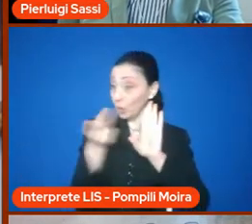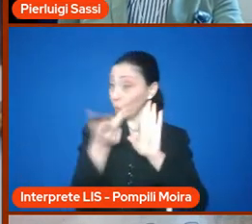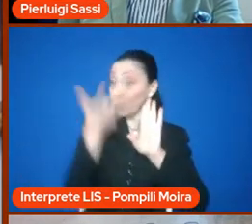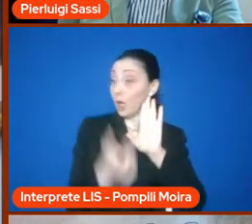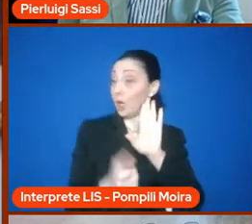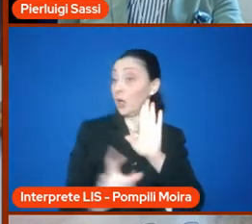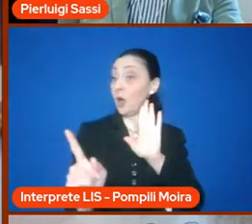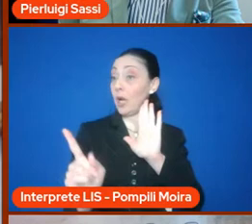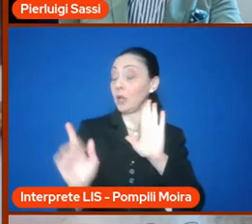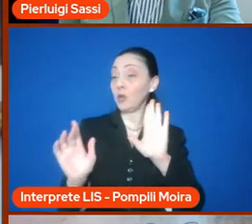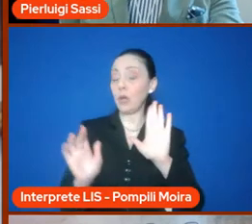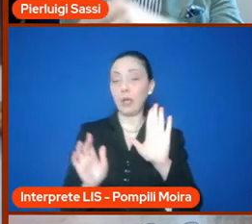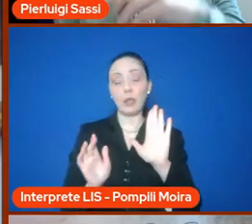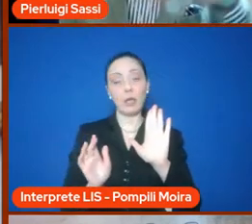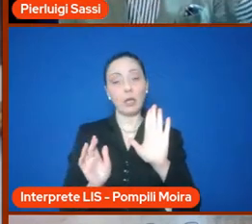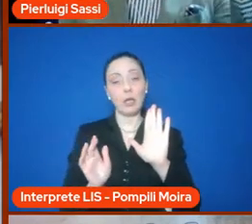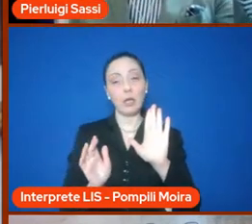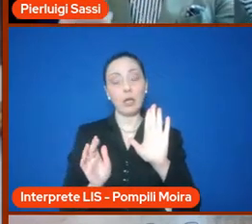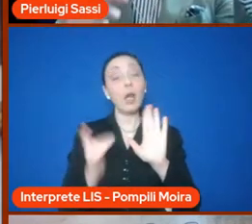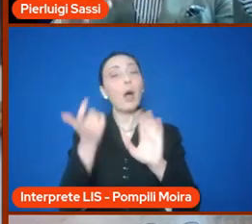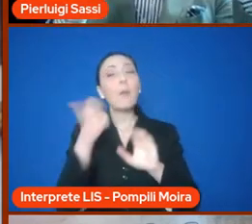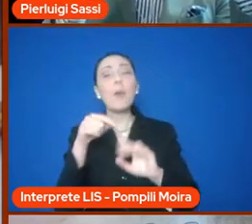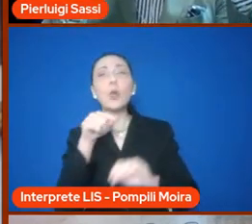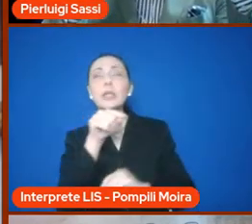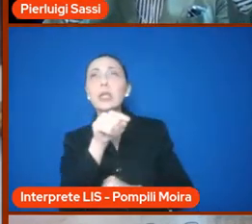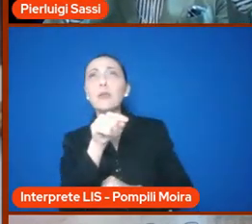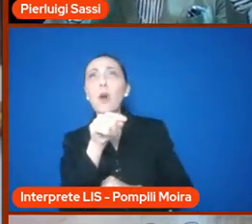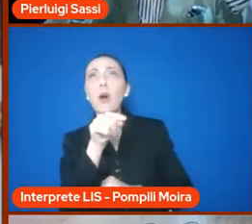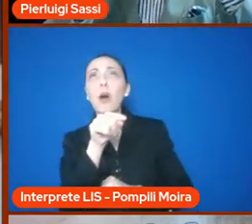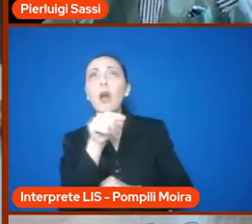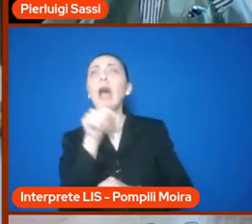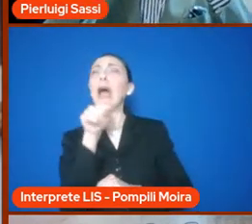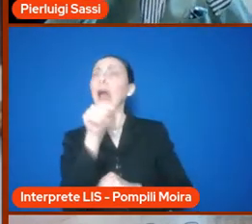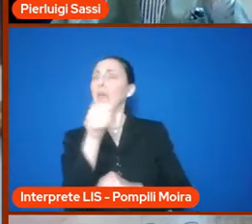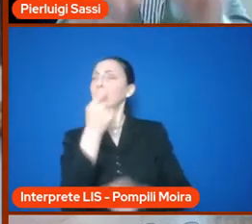quella riflessione partiva dal concetto di vulnerabilità.